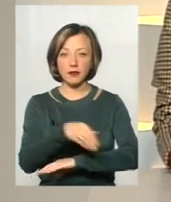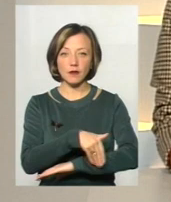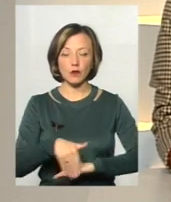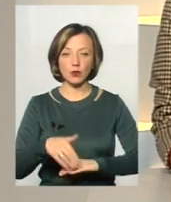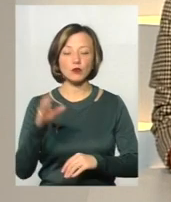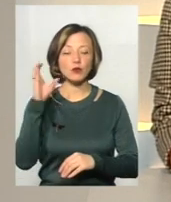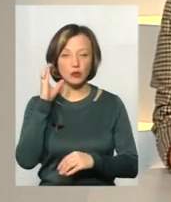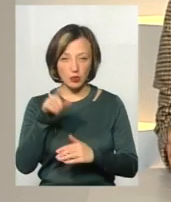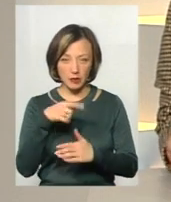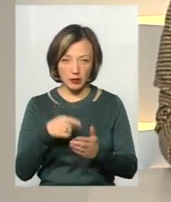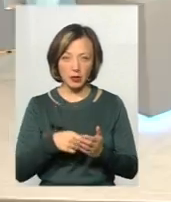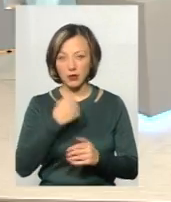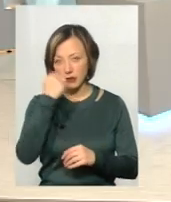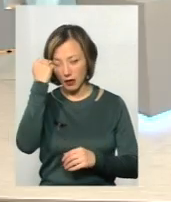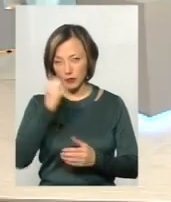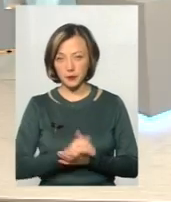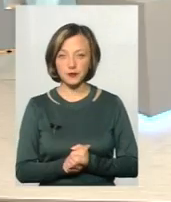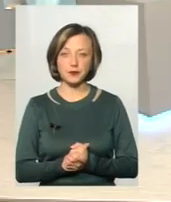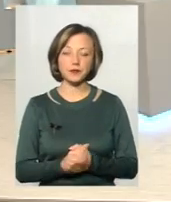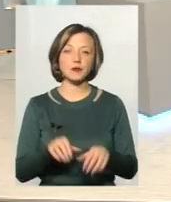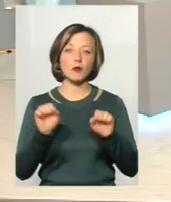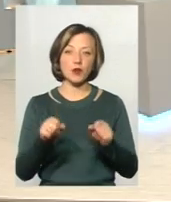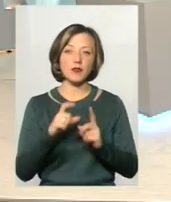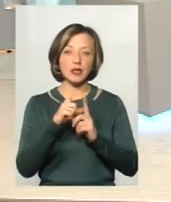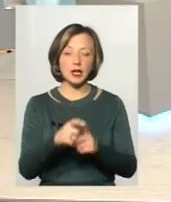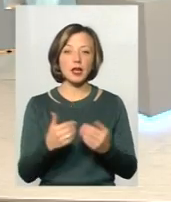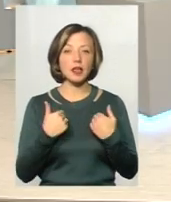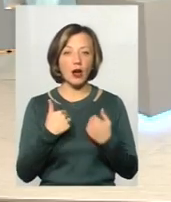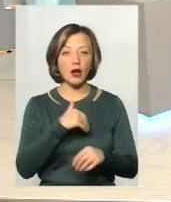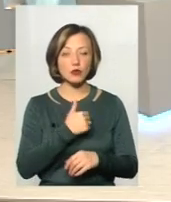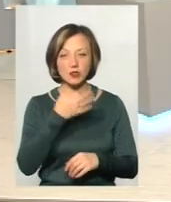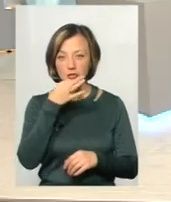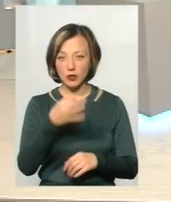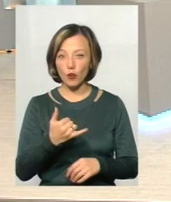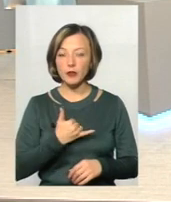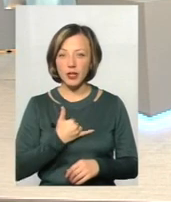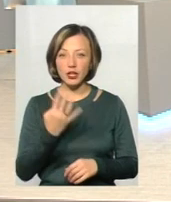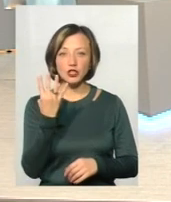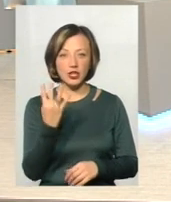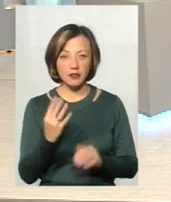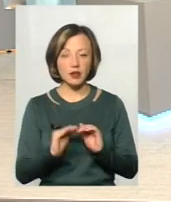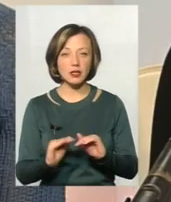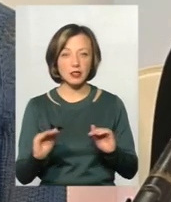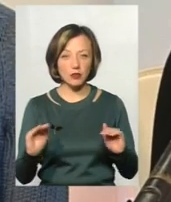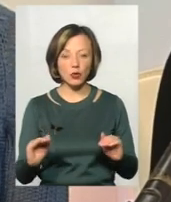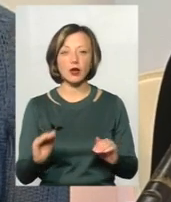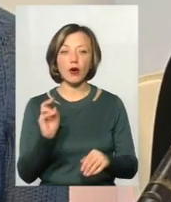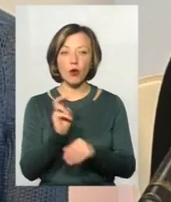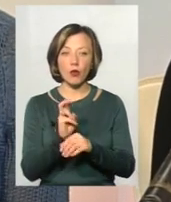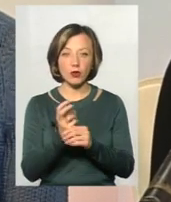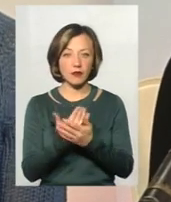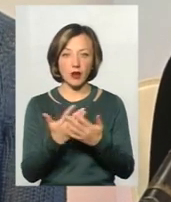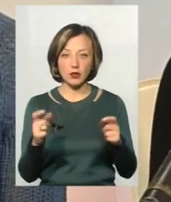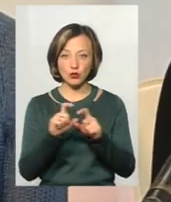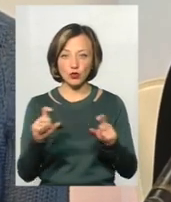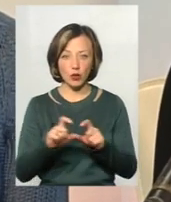питання. Дякую. Хтось може відповісти нашому глядачу? Ну, я хочу сказати, що у мене у самої 4 дітей, у мене діти ходять в різні